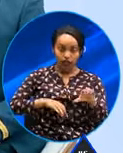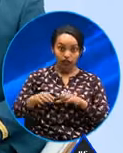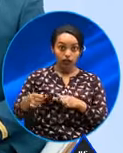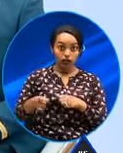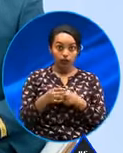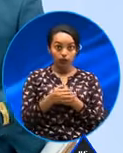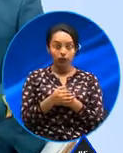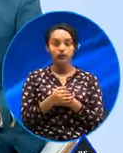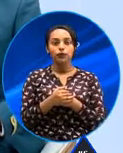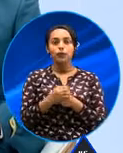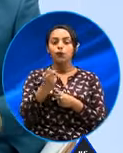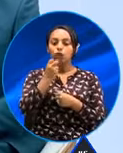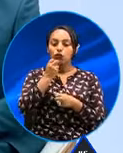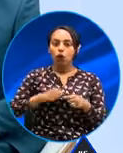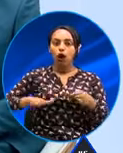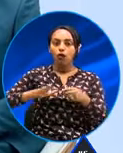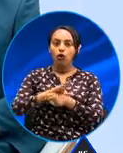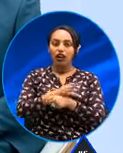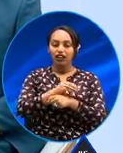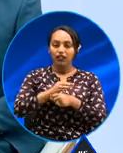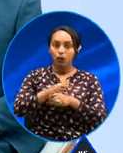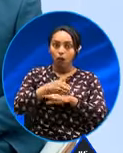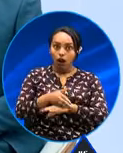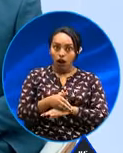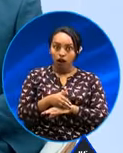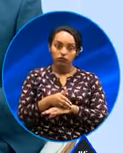ከሆነ ውሃ ይሞላና በኋላ